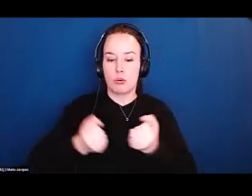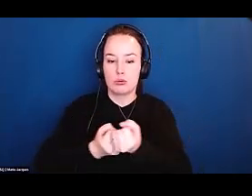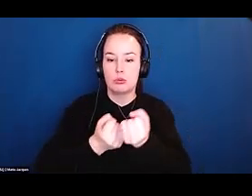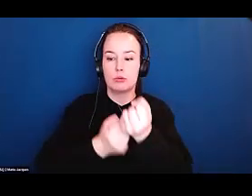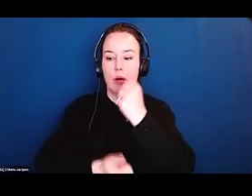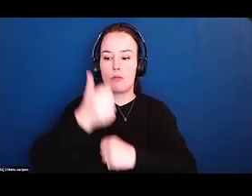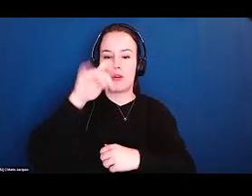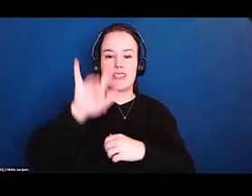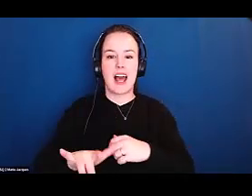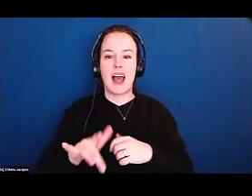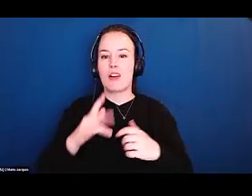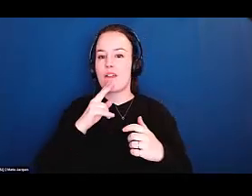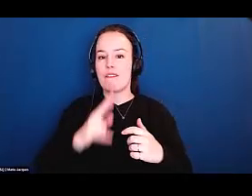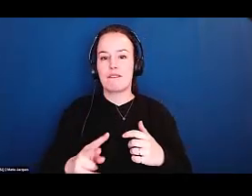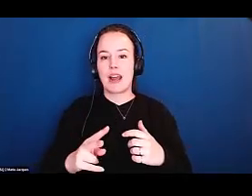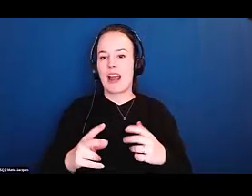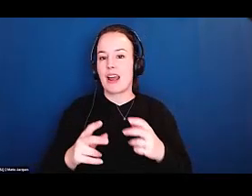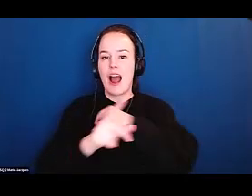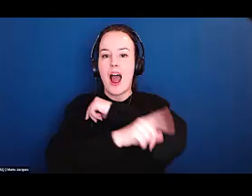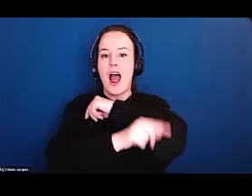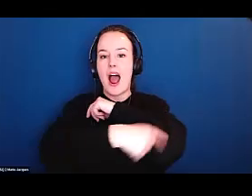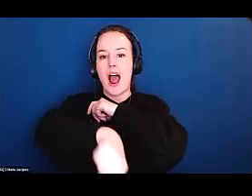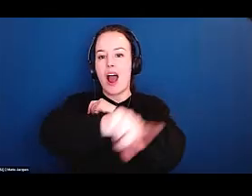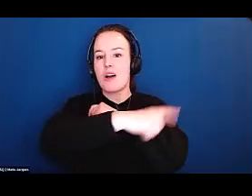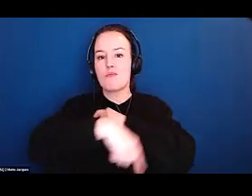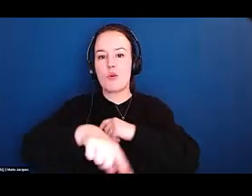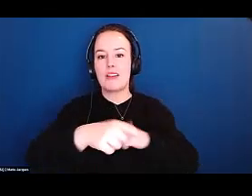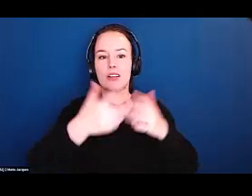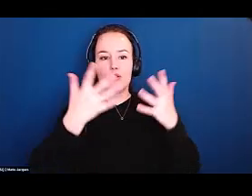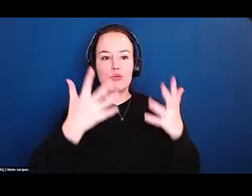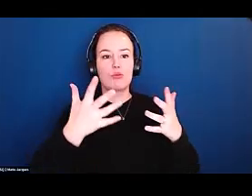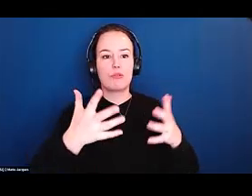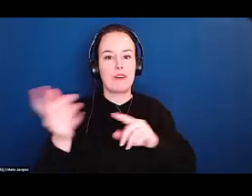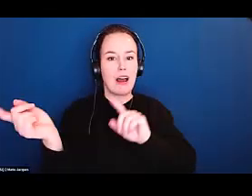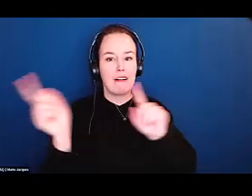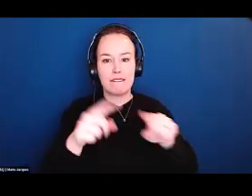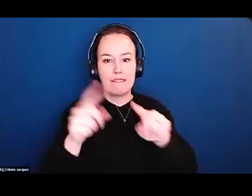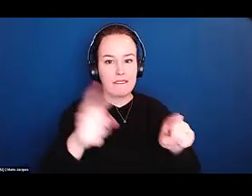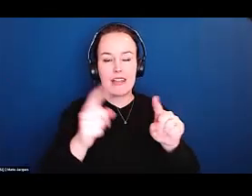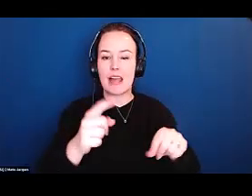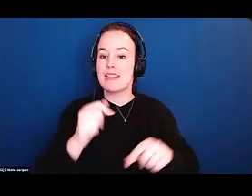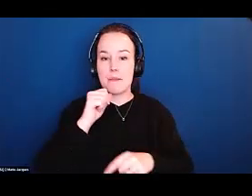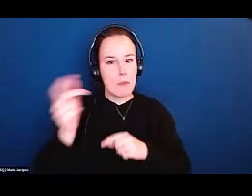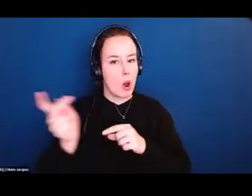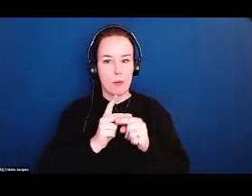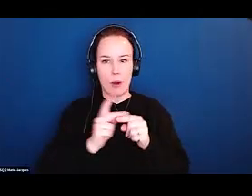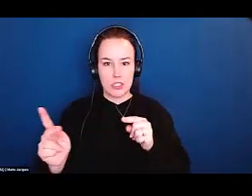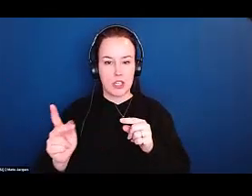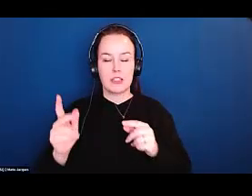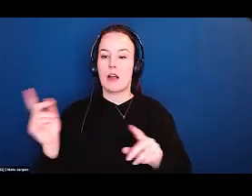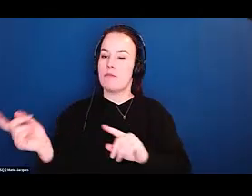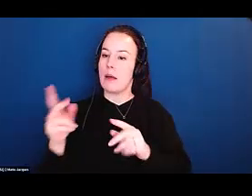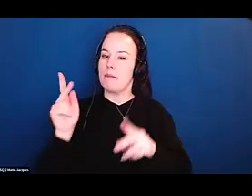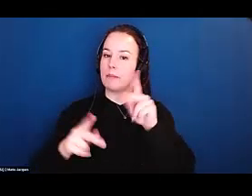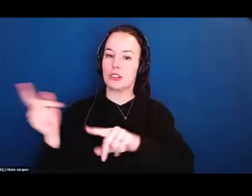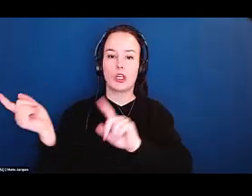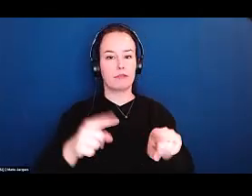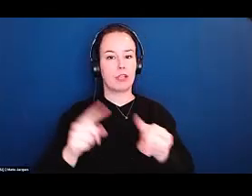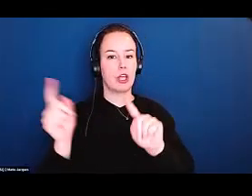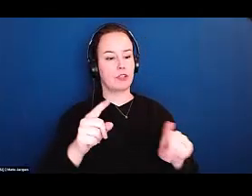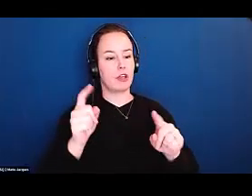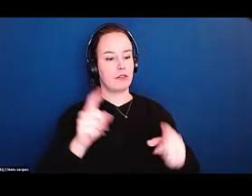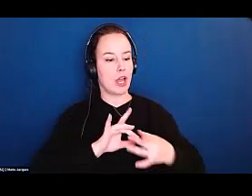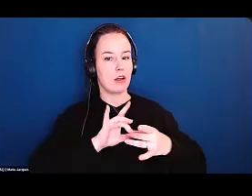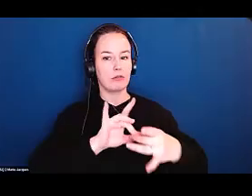peu plus de soutien parce qu'il ne s'agit pas de personnel, ce sont des personnes qui viennent régulièrement et avec lesquelles ils connectent de manière naturelle et